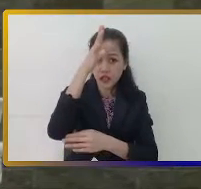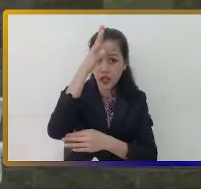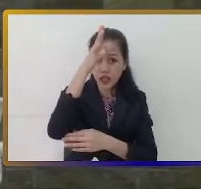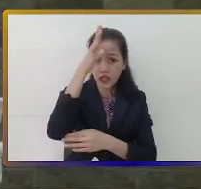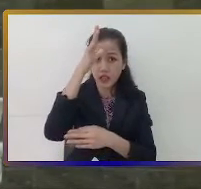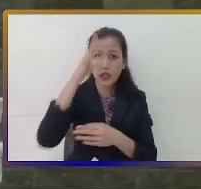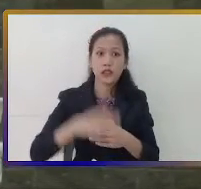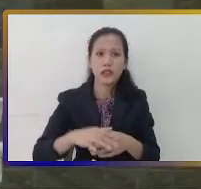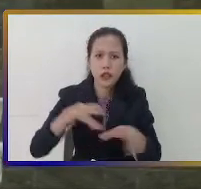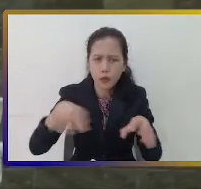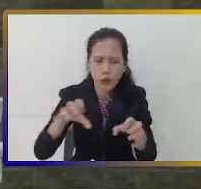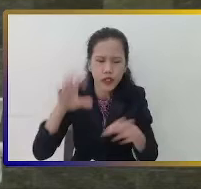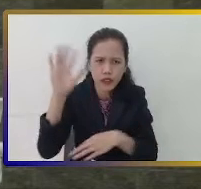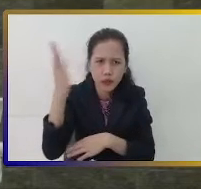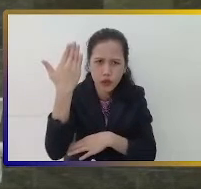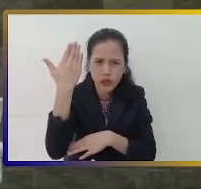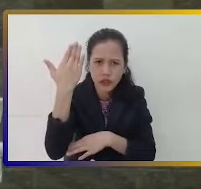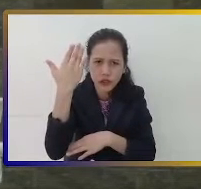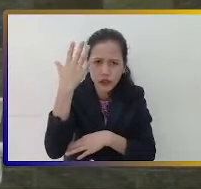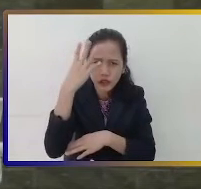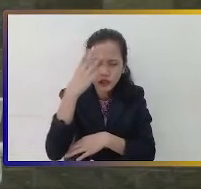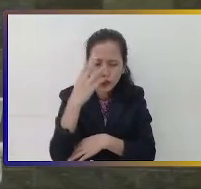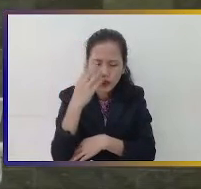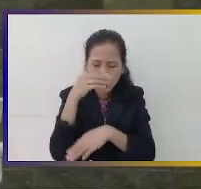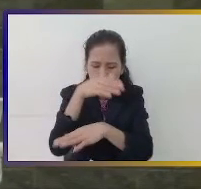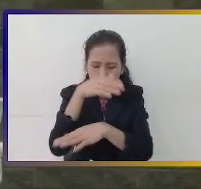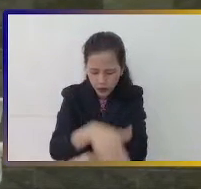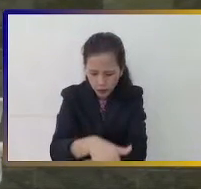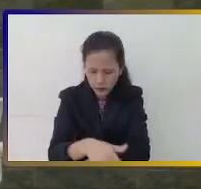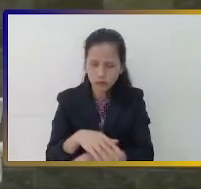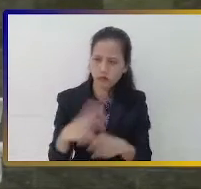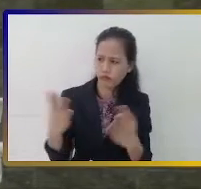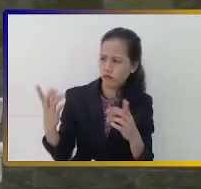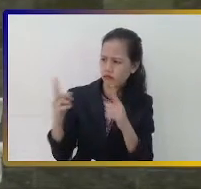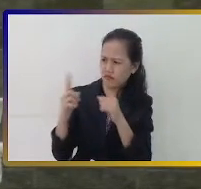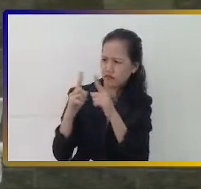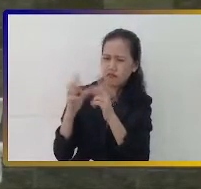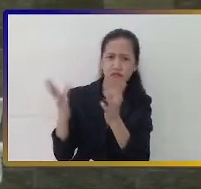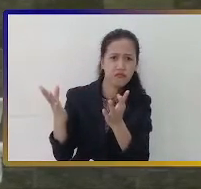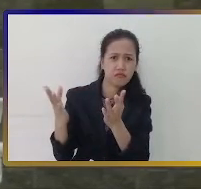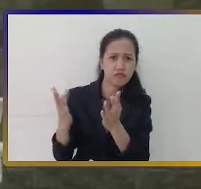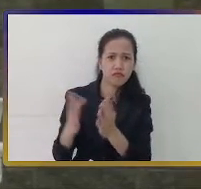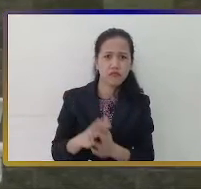matutulog yan sa gabi. Therefore, wala na pong panahon sa mga anak para turuan.